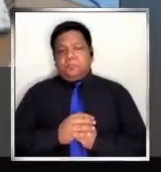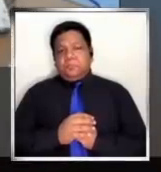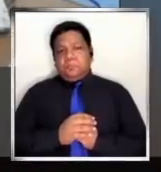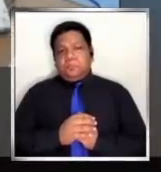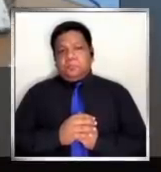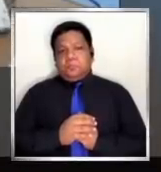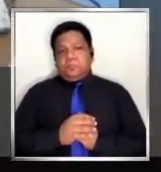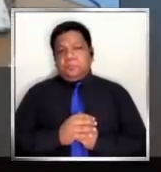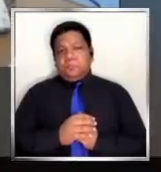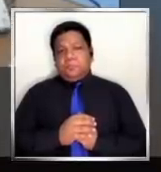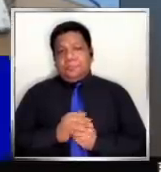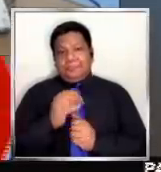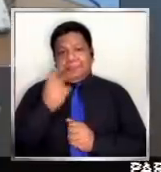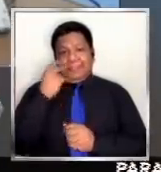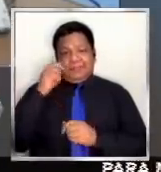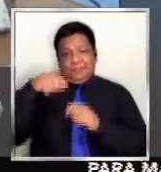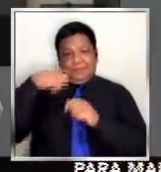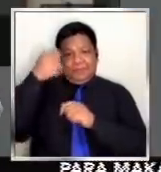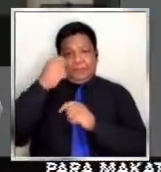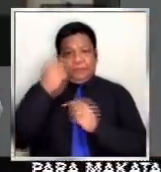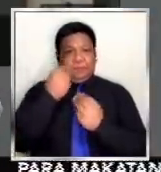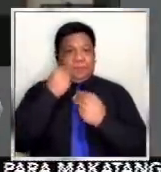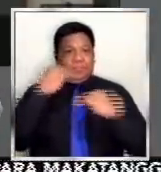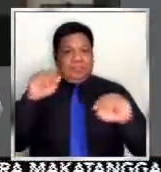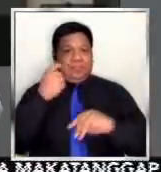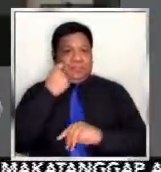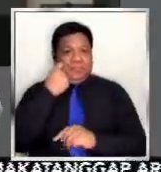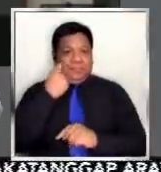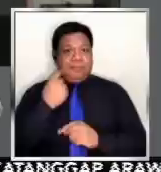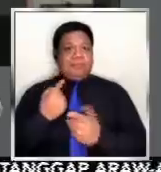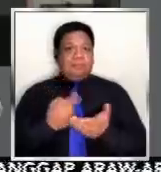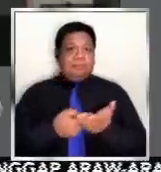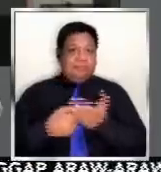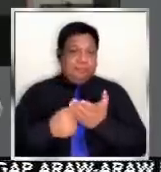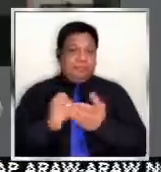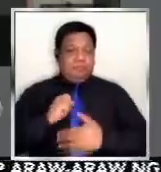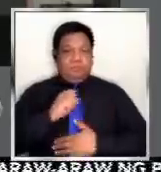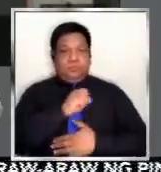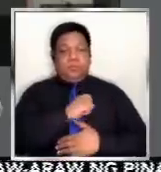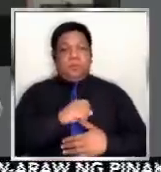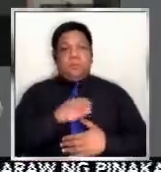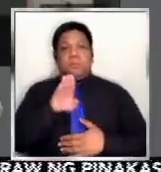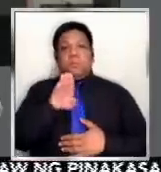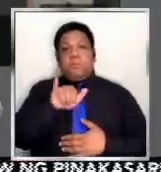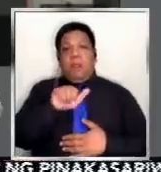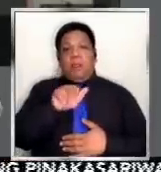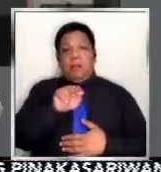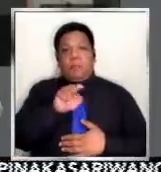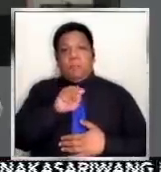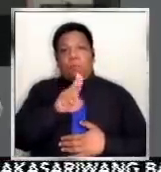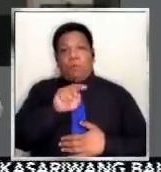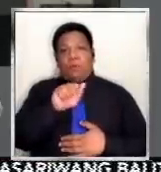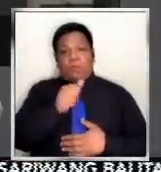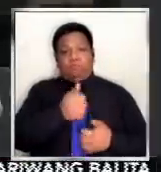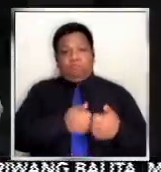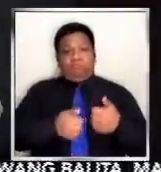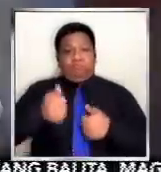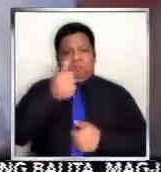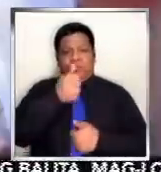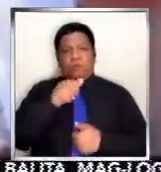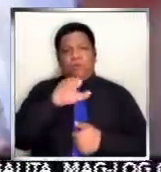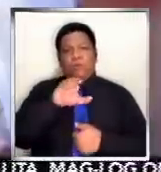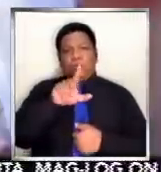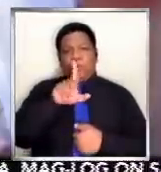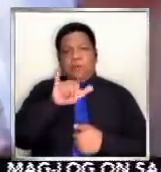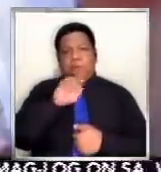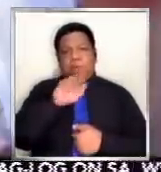Sa video message sa pagdinig ng Senado kanina, emosyonal si Bayan Muna Party List Representative Eufemia Culiamat nang alalahanin ang